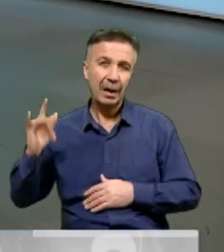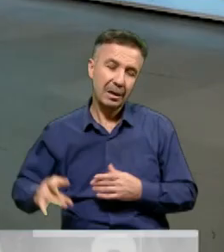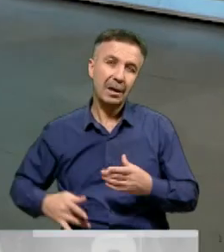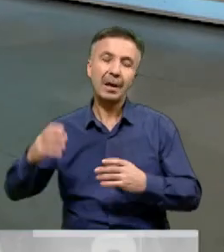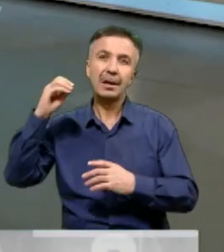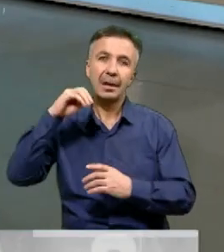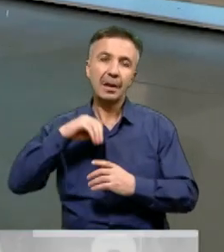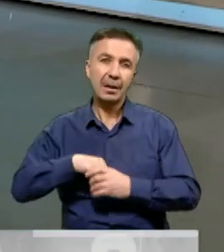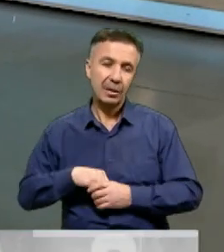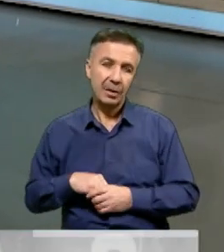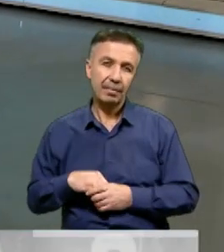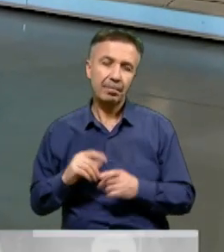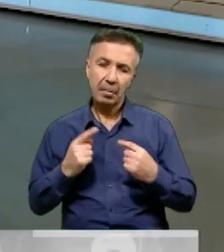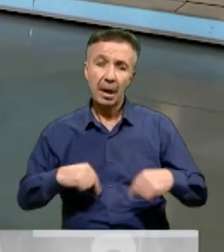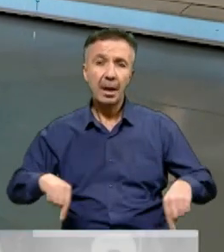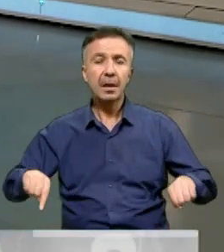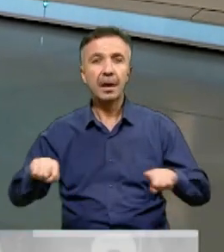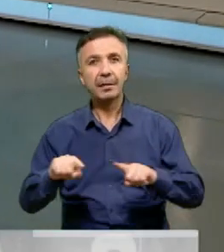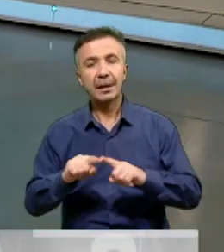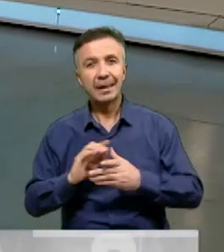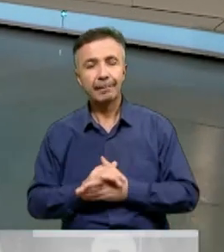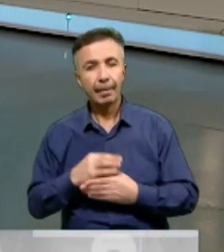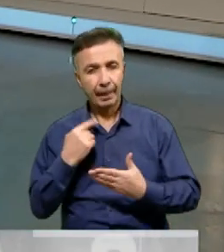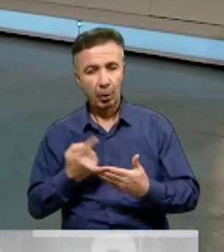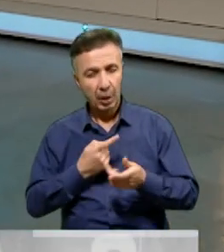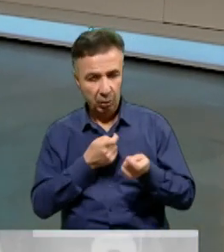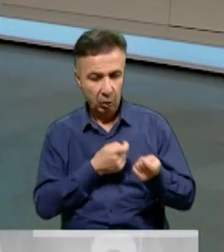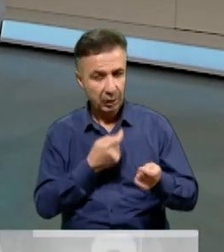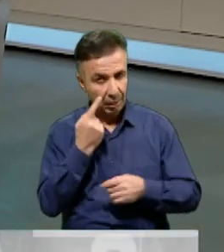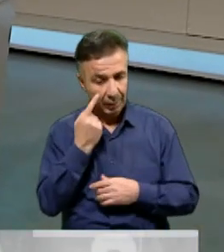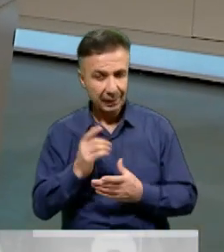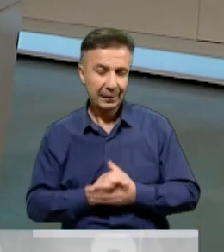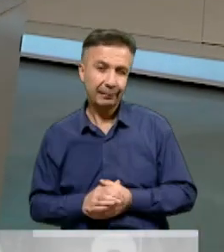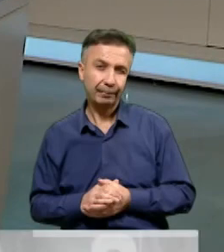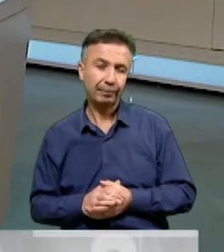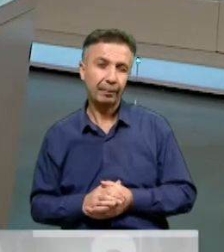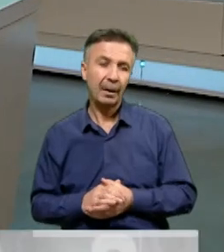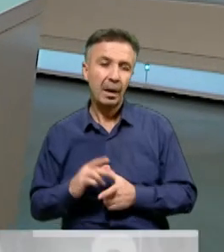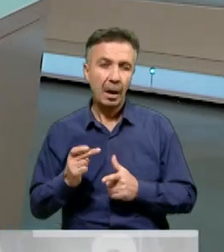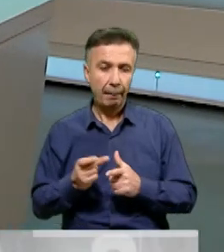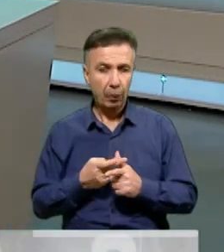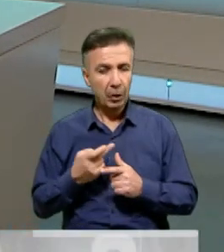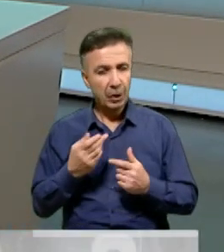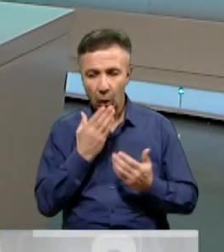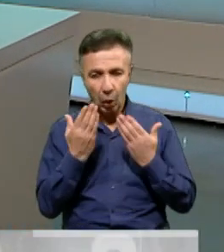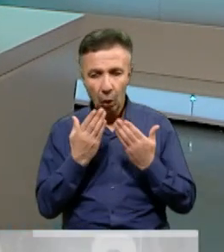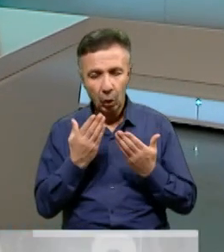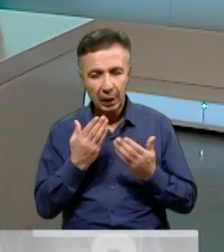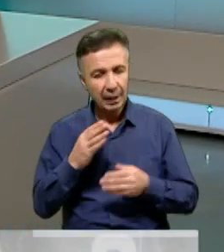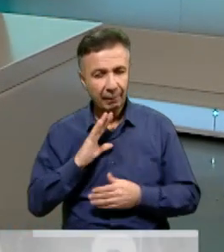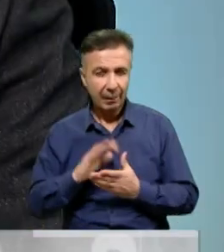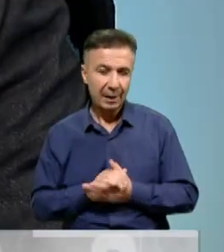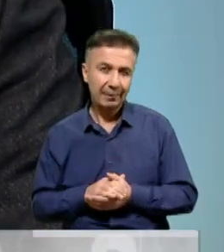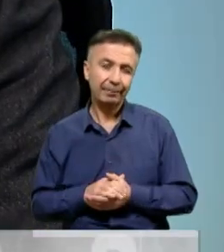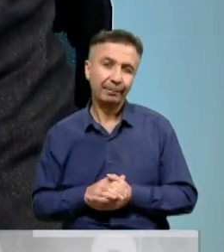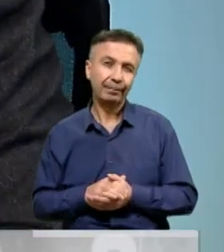için şöyle etrafındaki Kur'an kurslara bir baksınlar. Proje okulları var. Hafızlık proje okulları da var hocam. Evet,